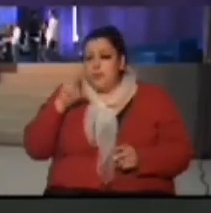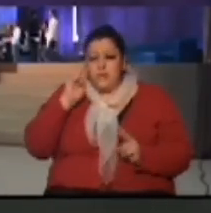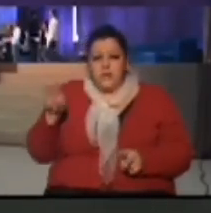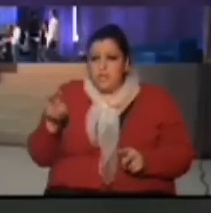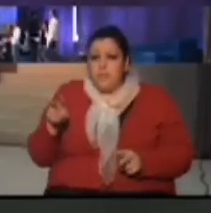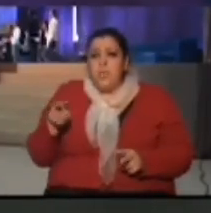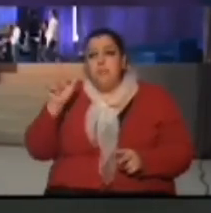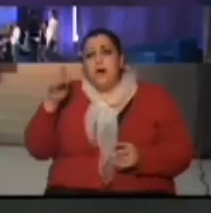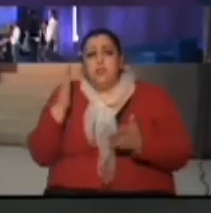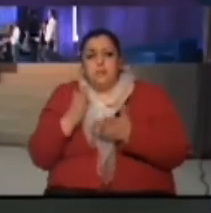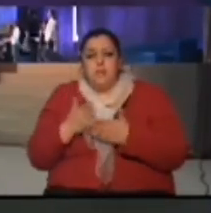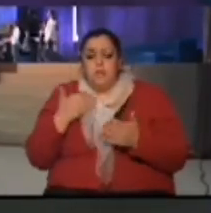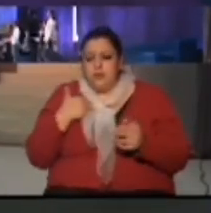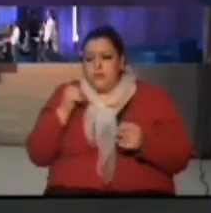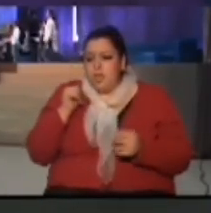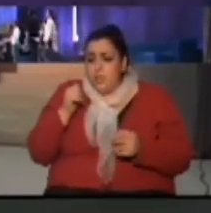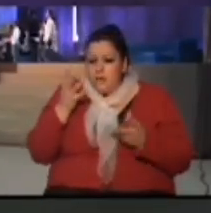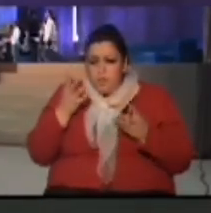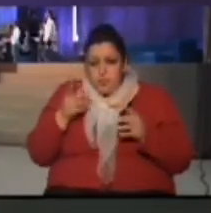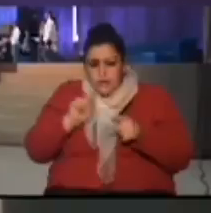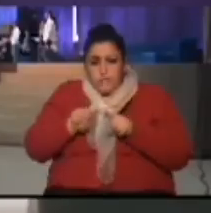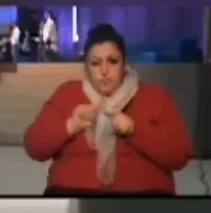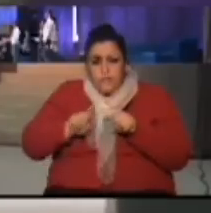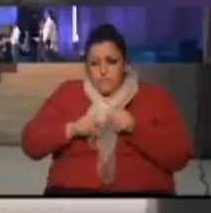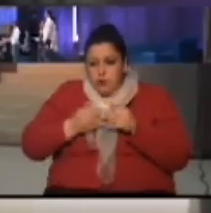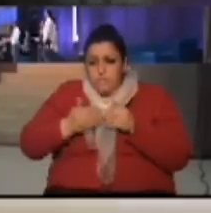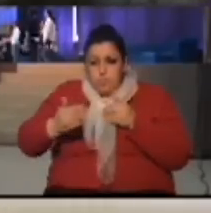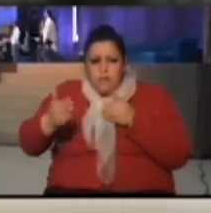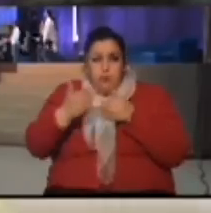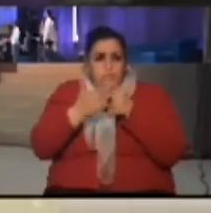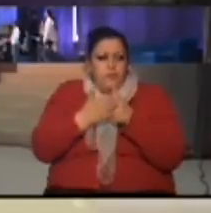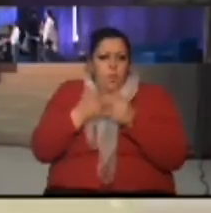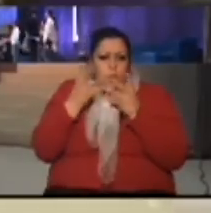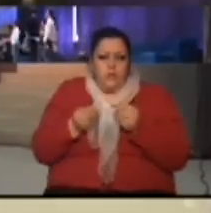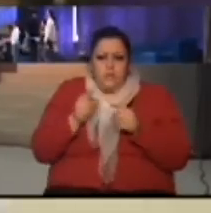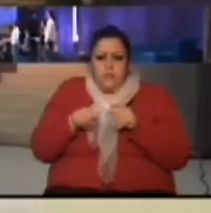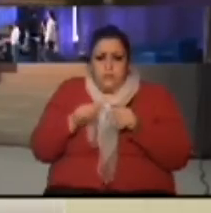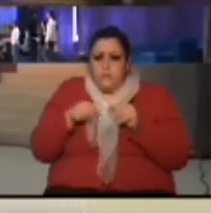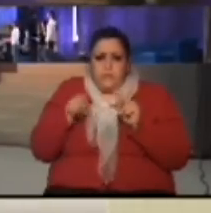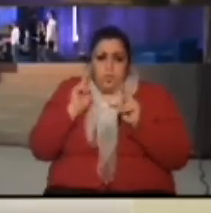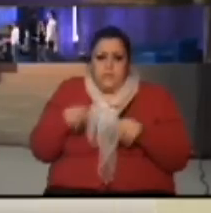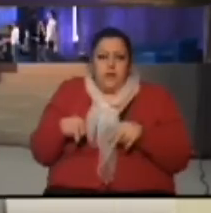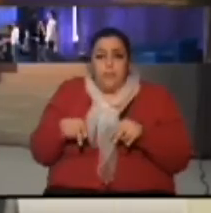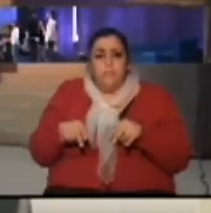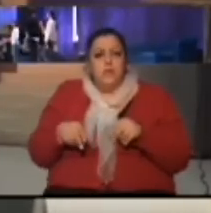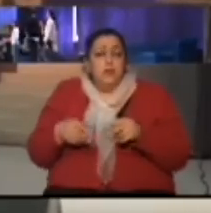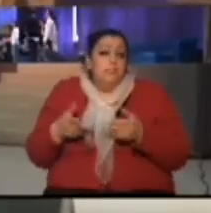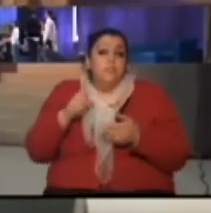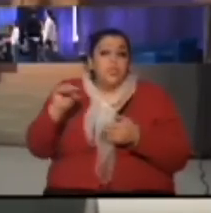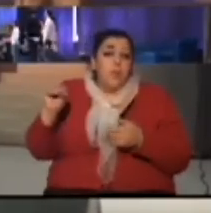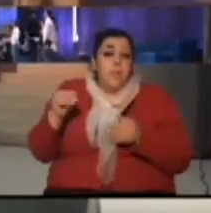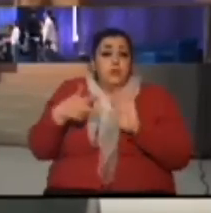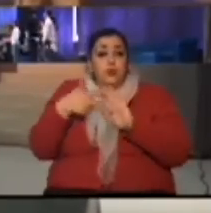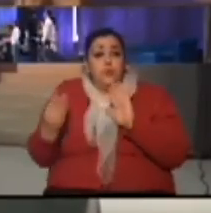մեկի 8-րդ օրը մոտենում է վաղը, միսին է այնմիս օրը, բայց մի հանձնվիր, խնդրում եմ,